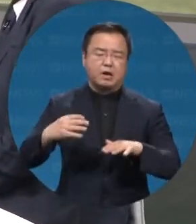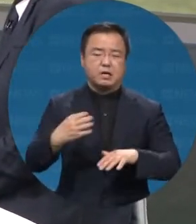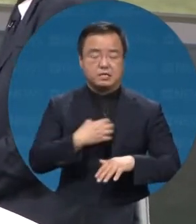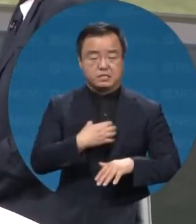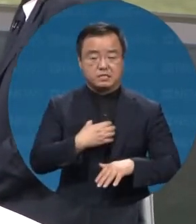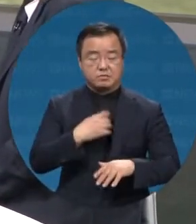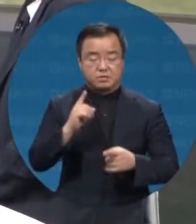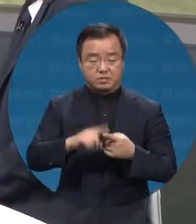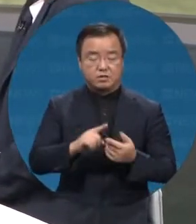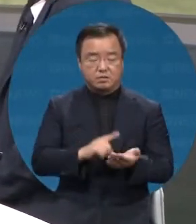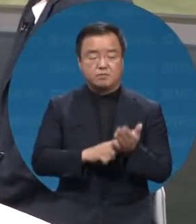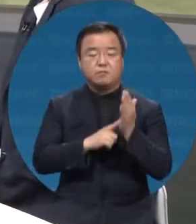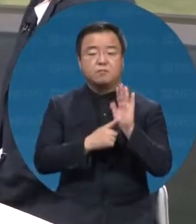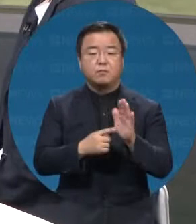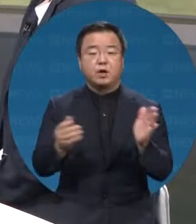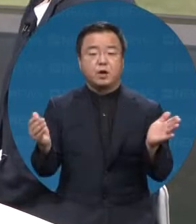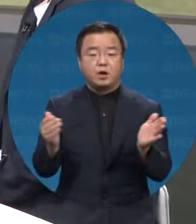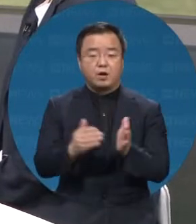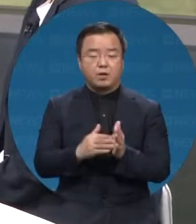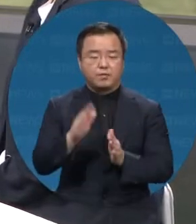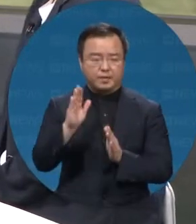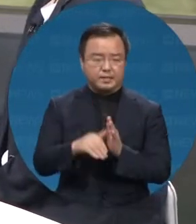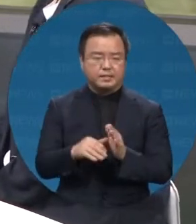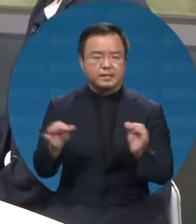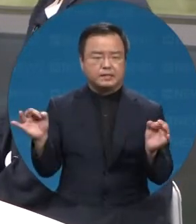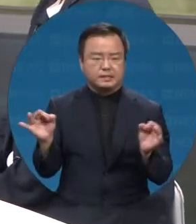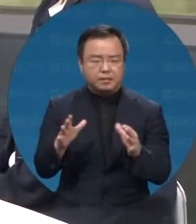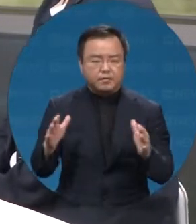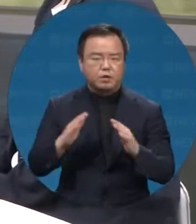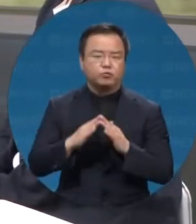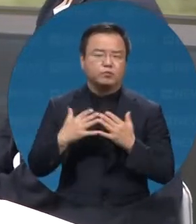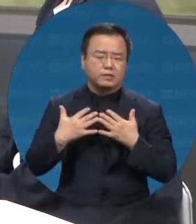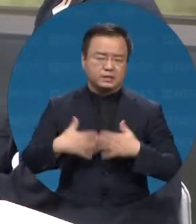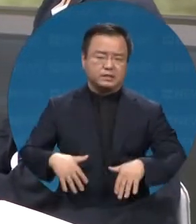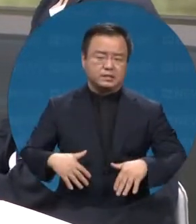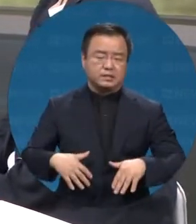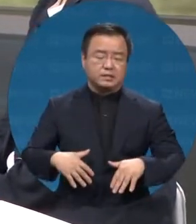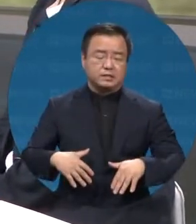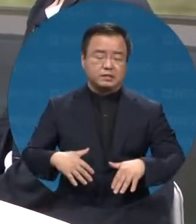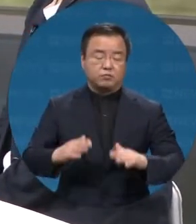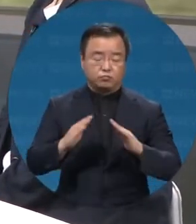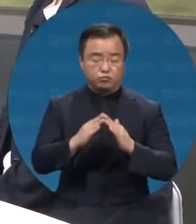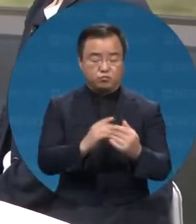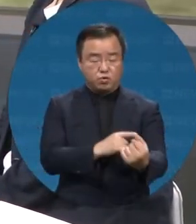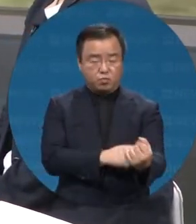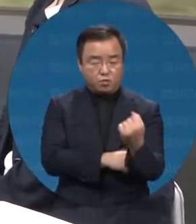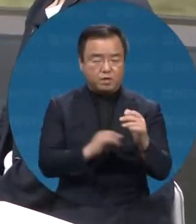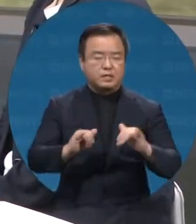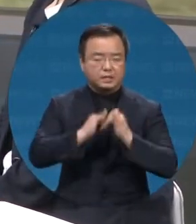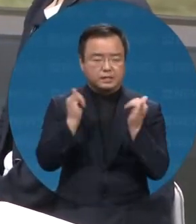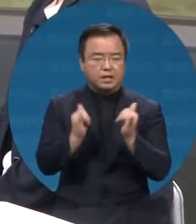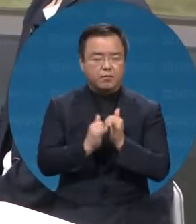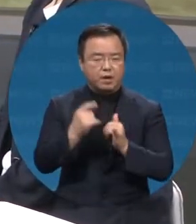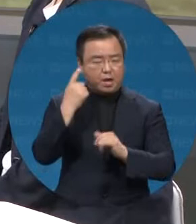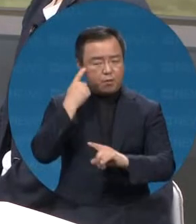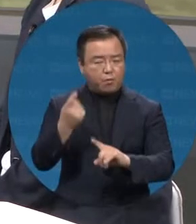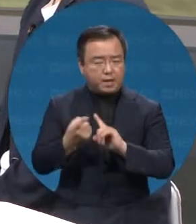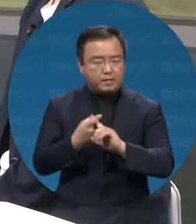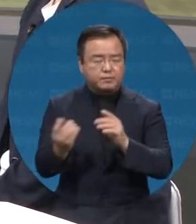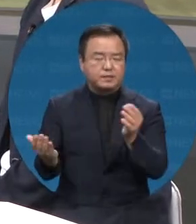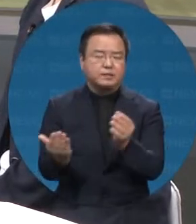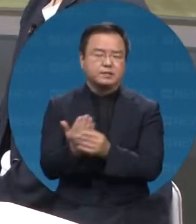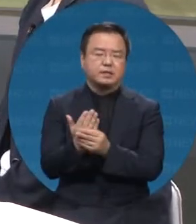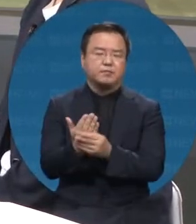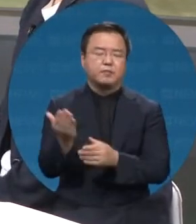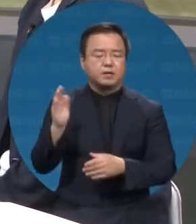보여줬어요 이때 반짝하고 주거취약계층이 주거권이 사회적 관심을 했는데 그렇다고 또